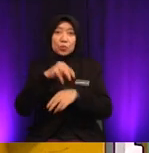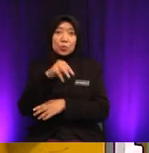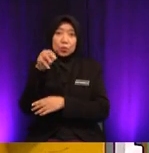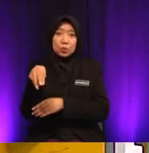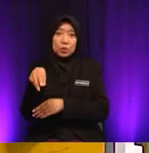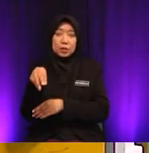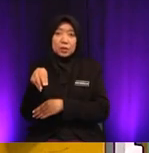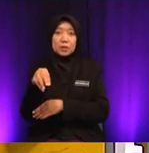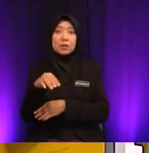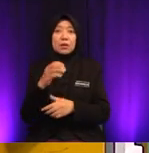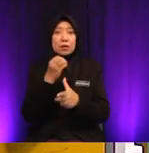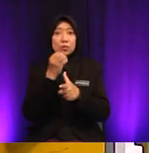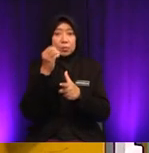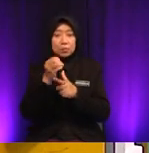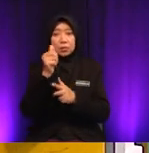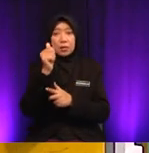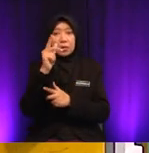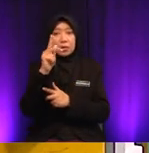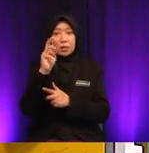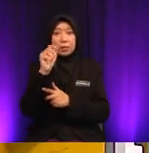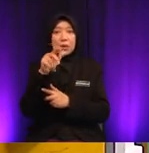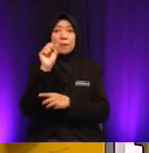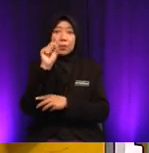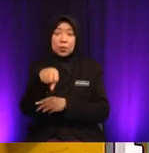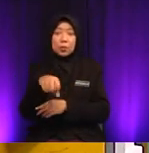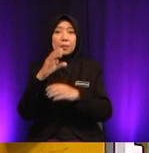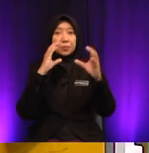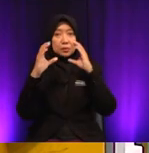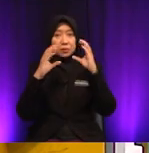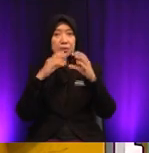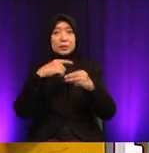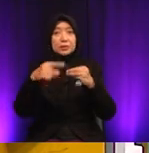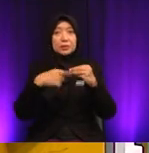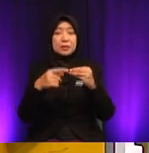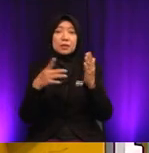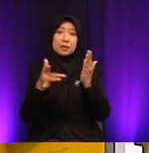atau aku Mal boleh berkomunikasi mengenai teknologi